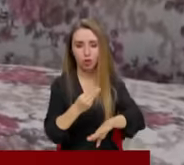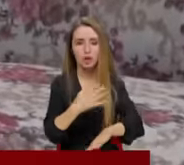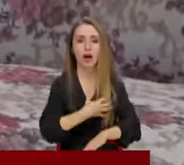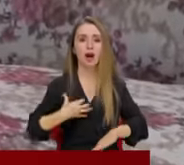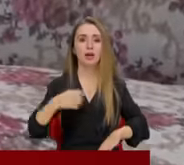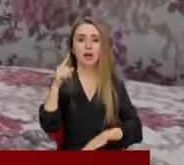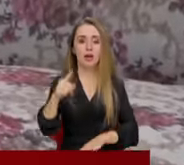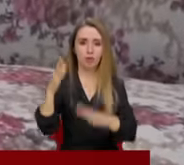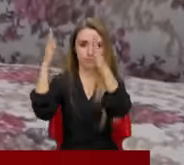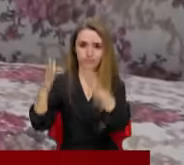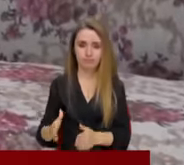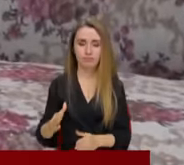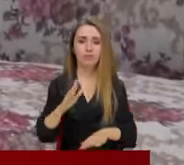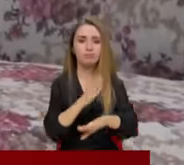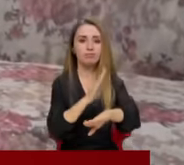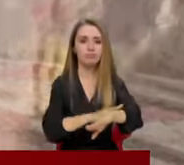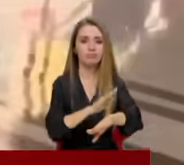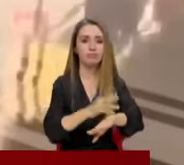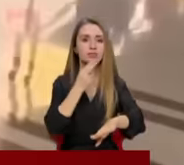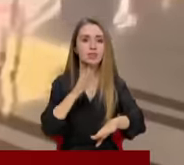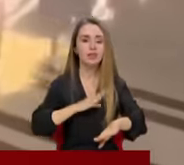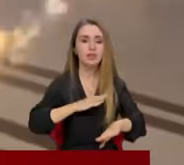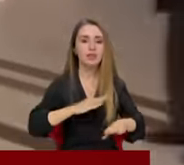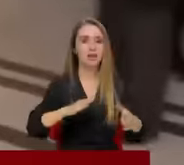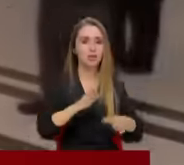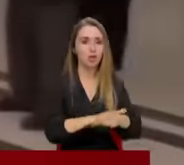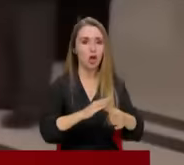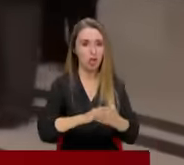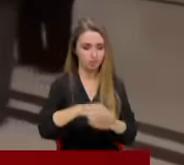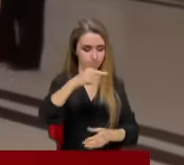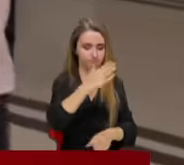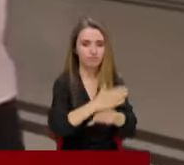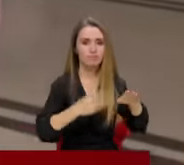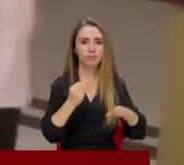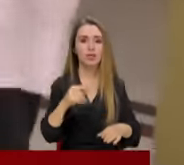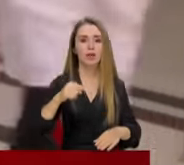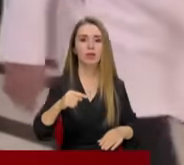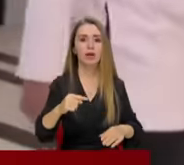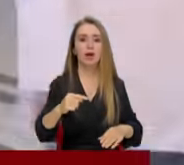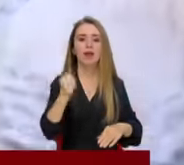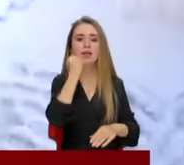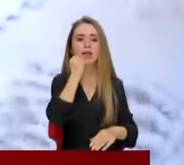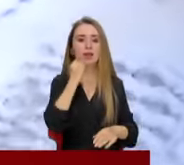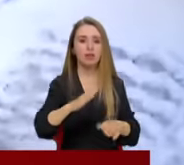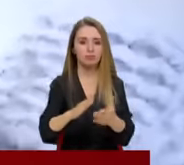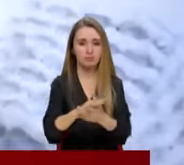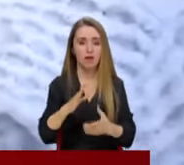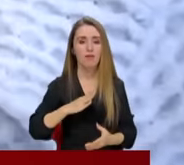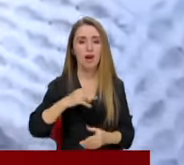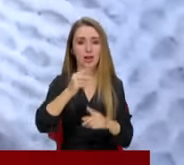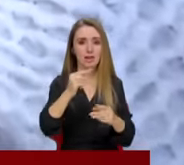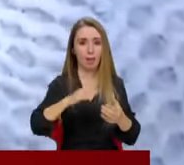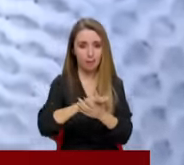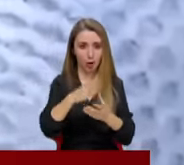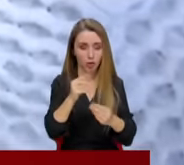Anne Halime Nuray Bağrı Açık sol kolunu, kızı İrem sol bacağını kaybetti. Şimdi protez bacakta ayakta duruyor. İrem'e protez